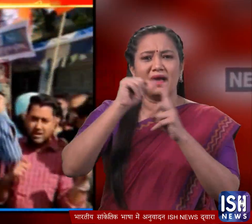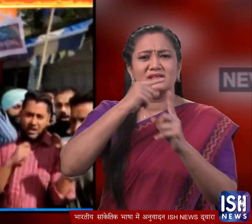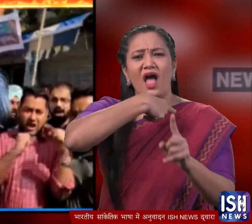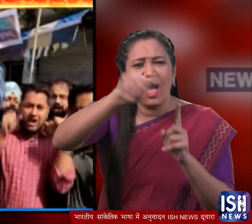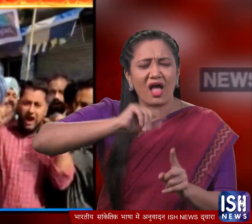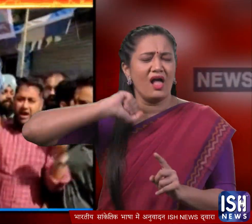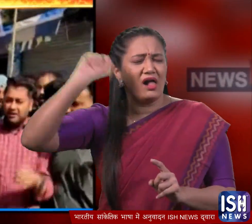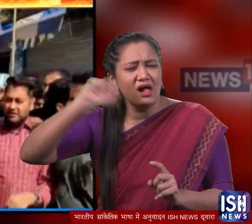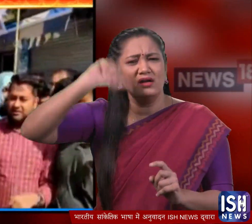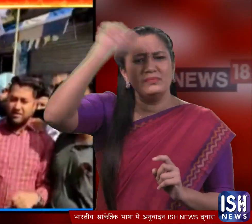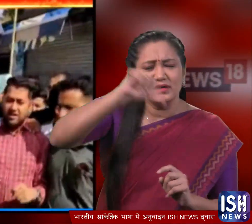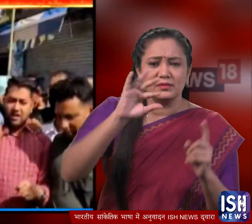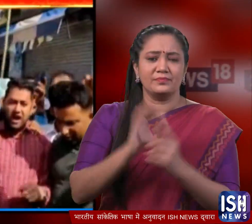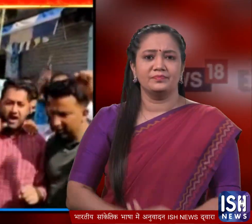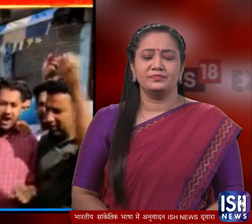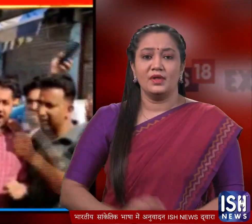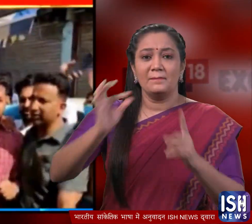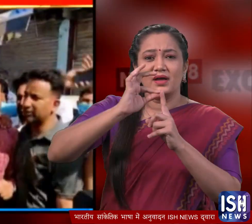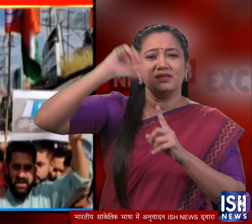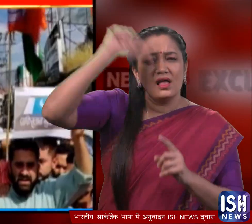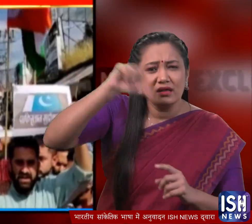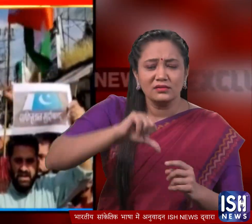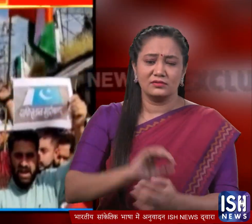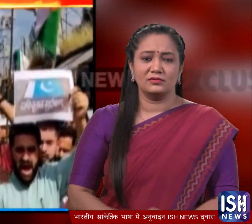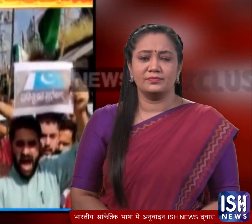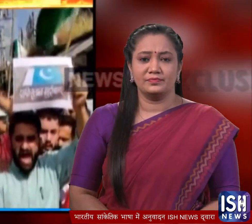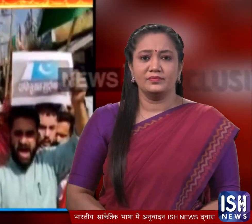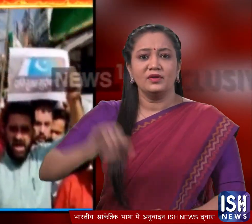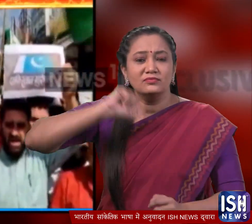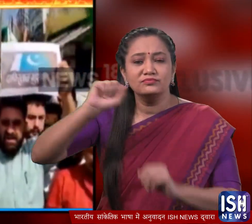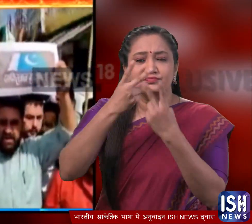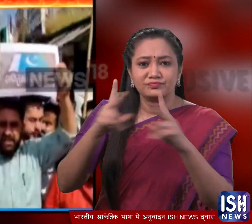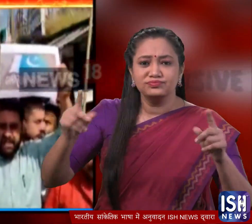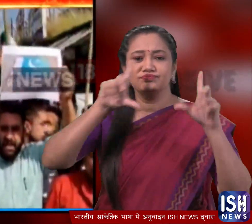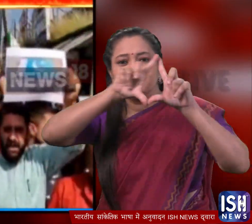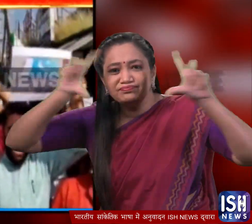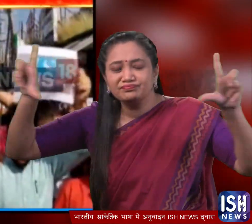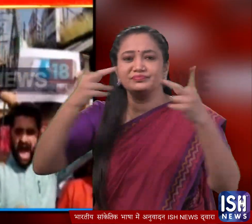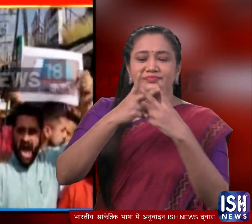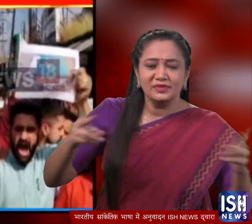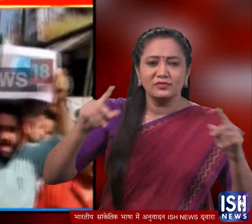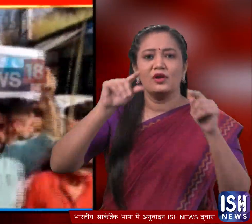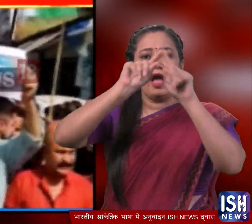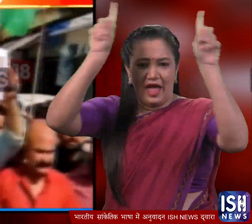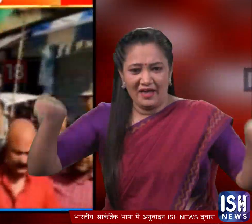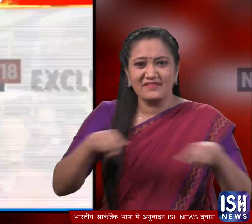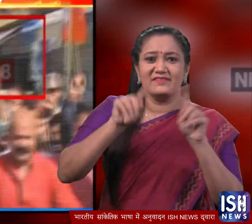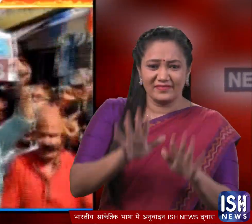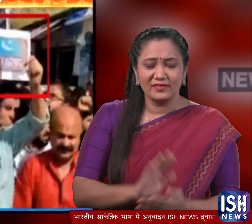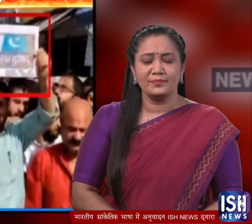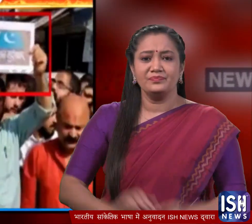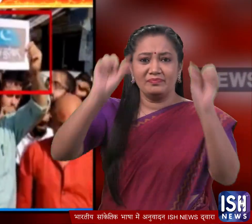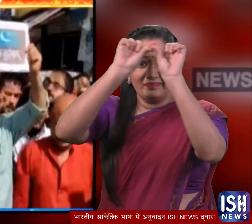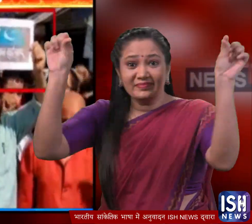के खिलाफ जमकर नारेबाजी की। इस दौरान प्रदर्शन में शामिल कुछ लोग हाथों में पाकिस्तान के खिलाफ पोस्टर लिए नजर आए।